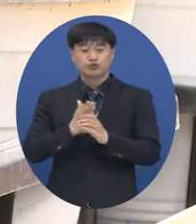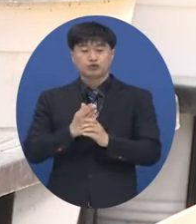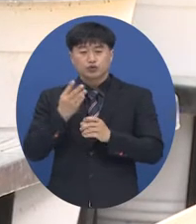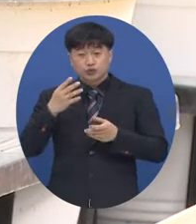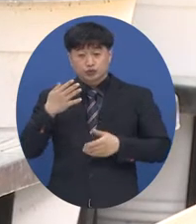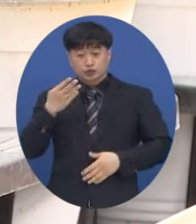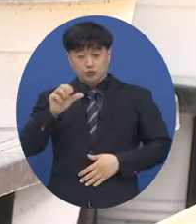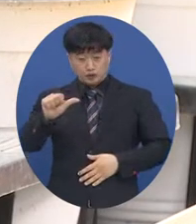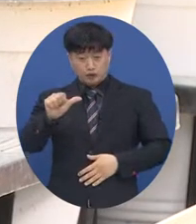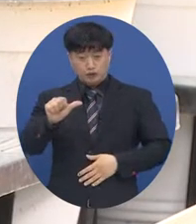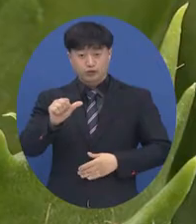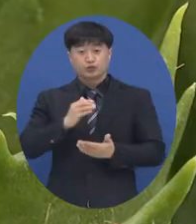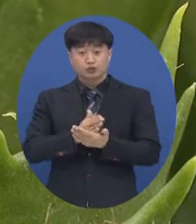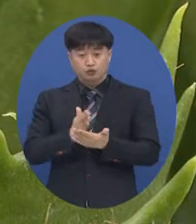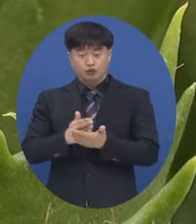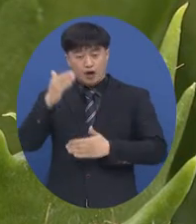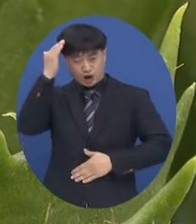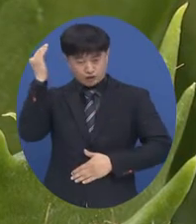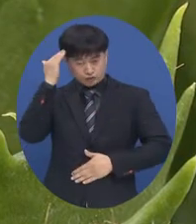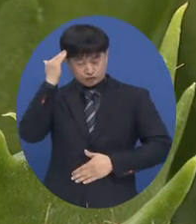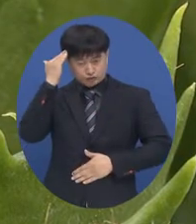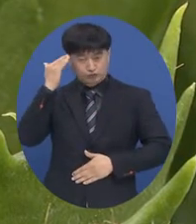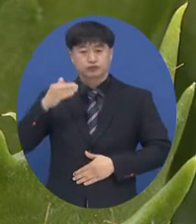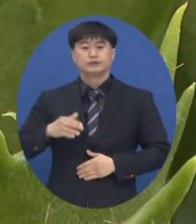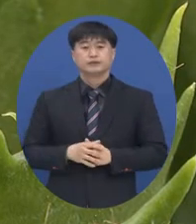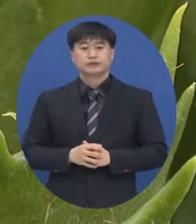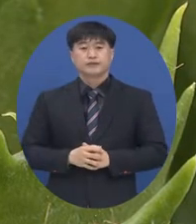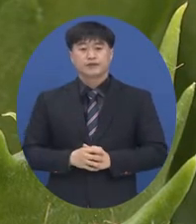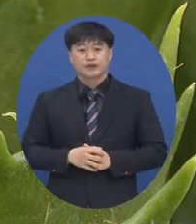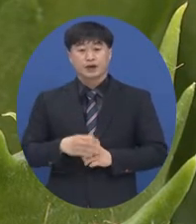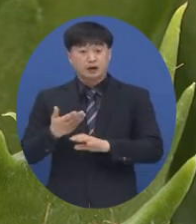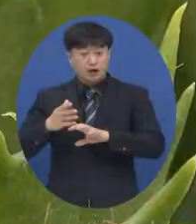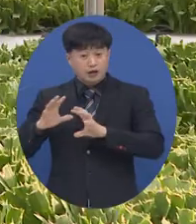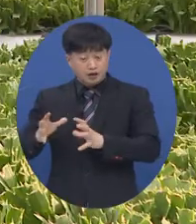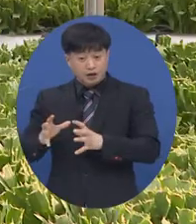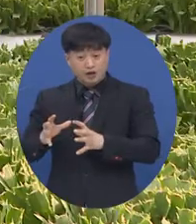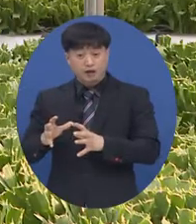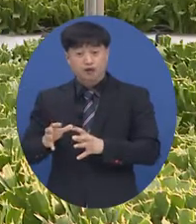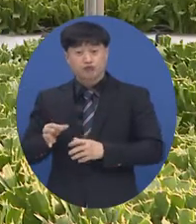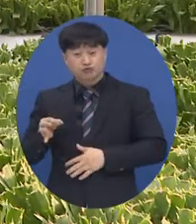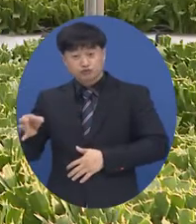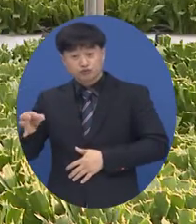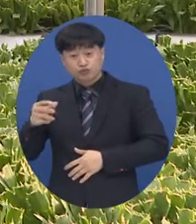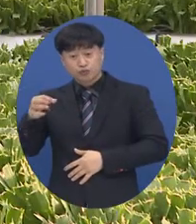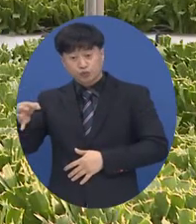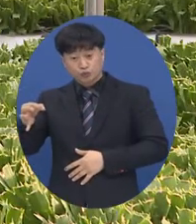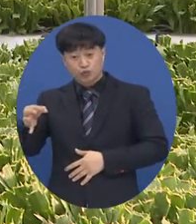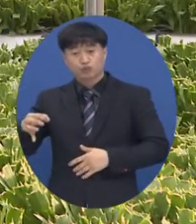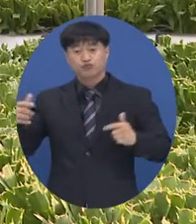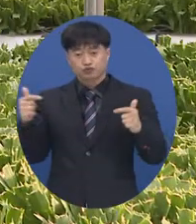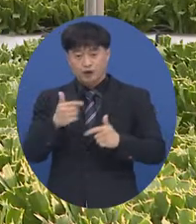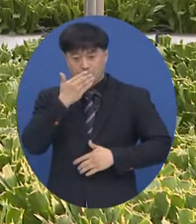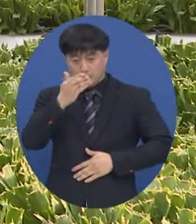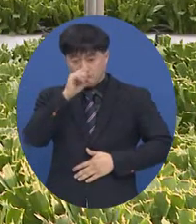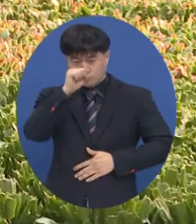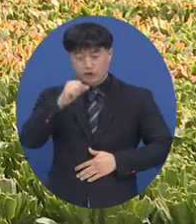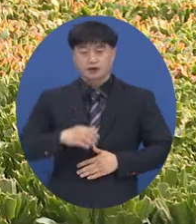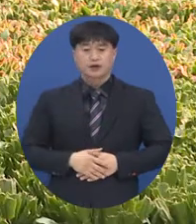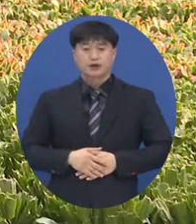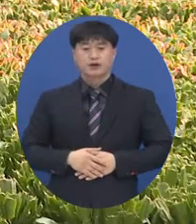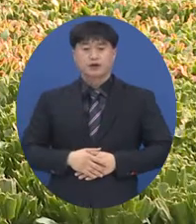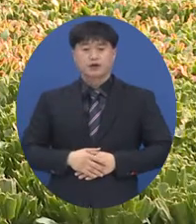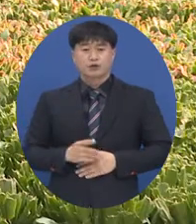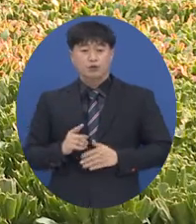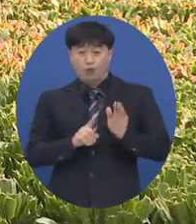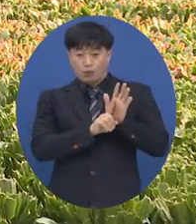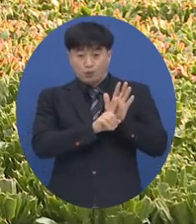에서 개발한 국산 품종 입니다 해외 품종을 재배할 때 들은 종료 같을 줄일 수 있다는 게 가장 큰 장점 고온에